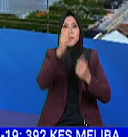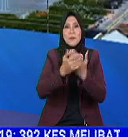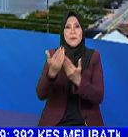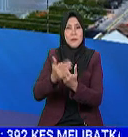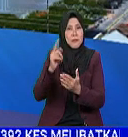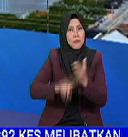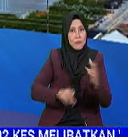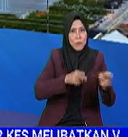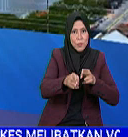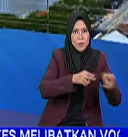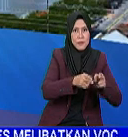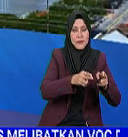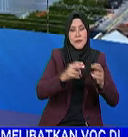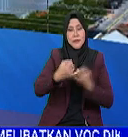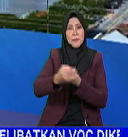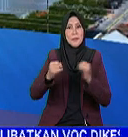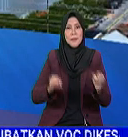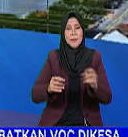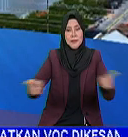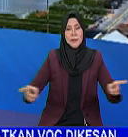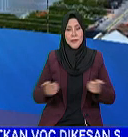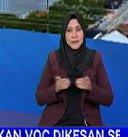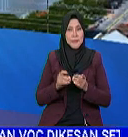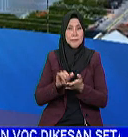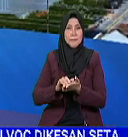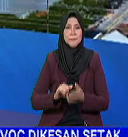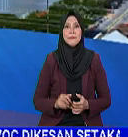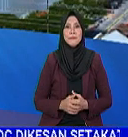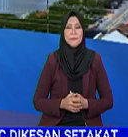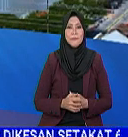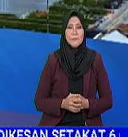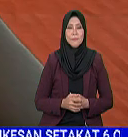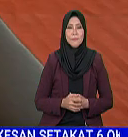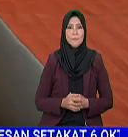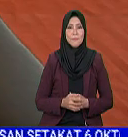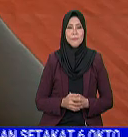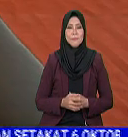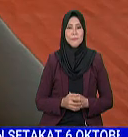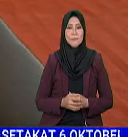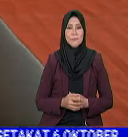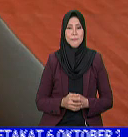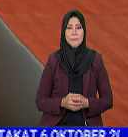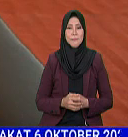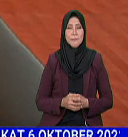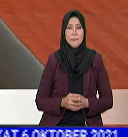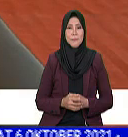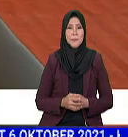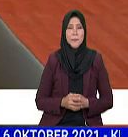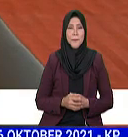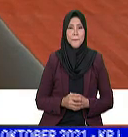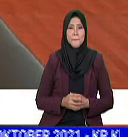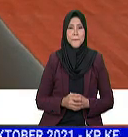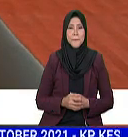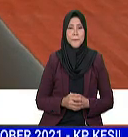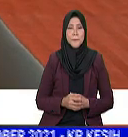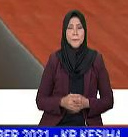sebarang urusan jabatan di daerah tersebut Ayo kita melihat apabila